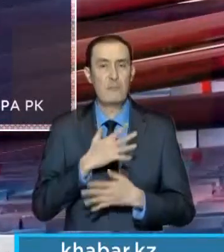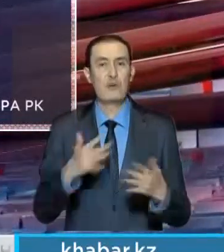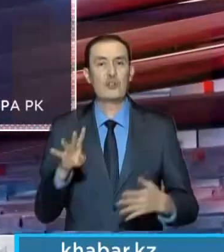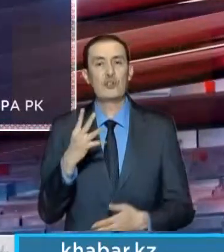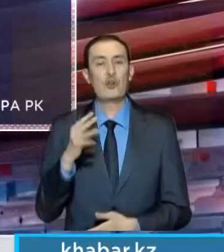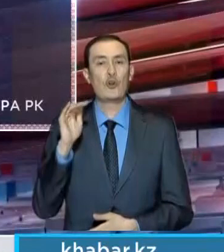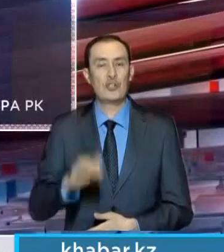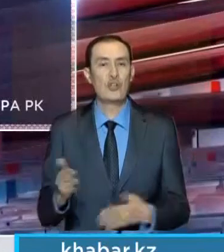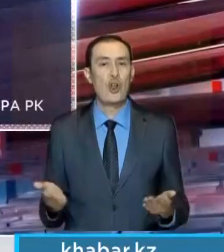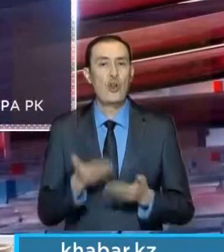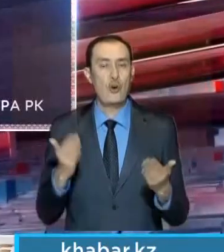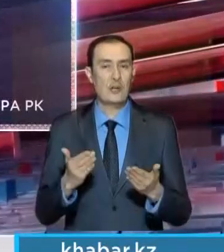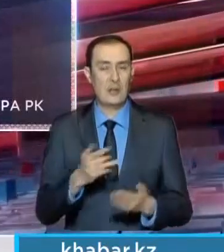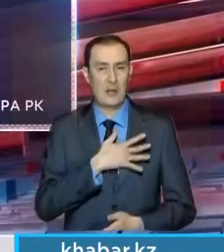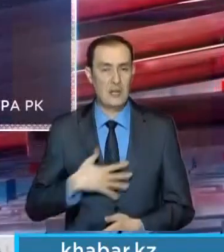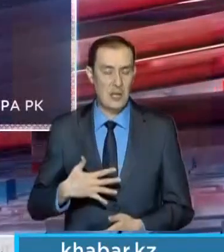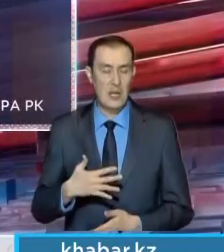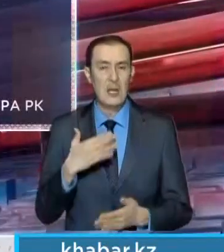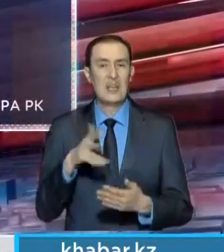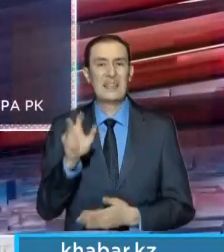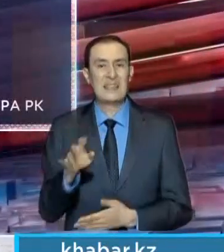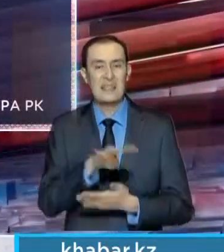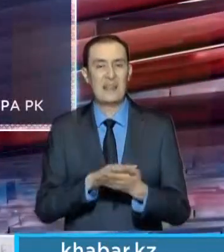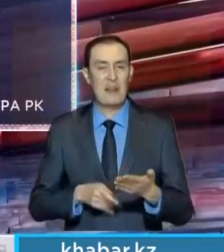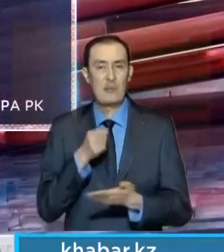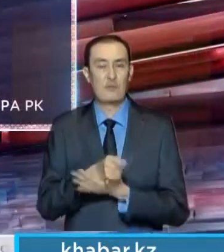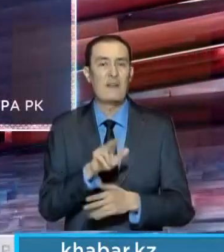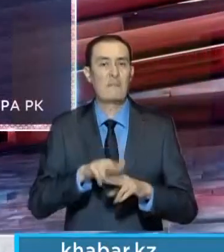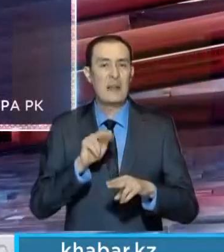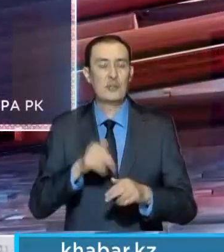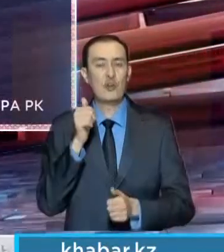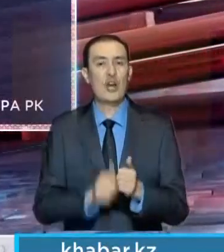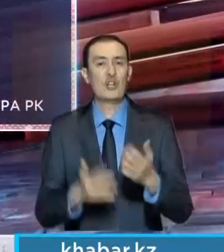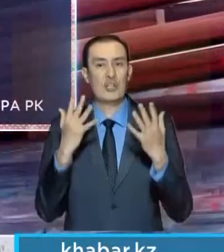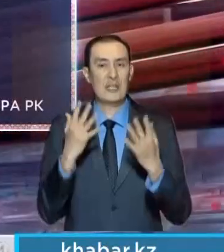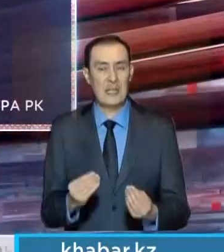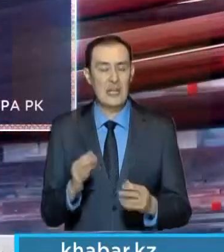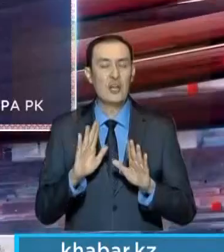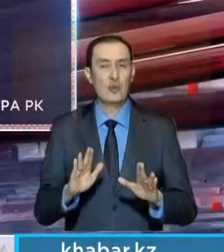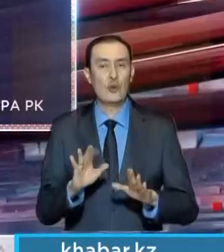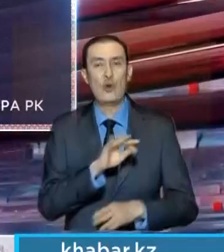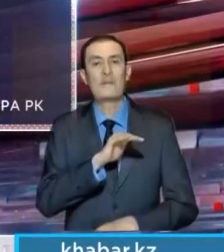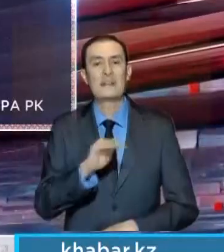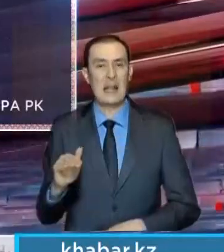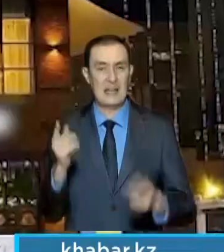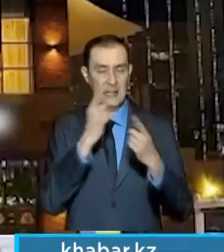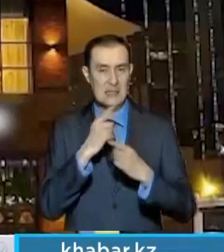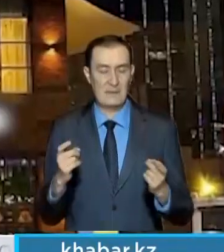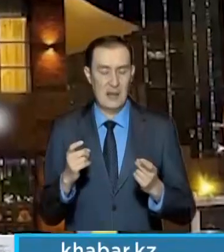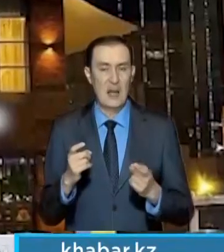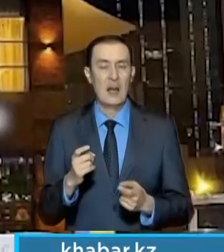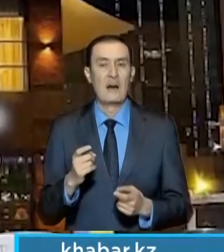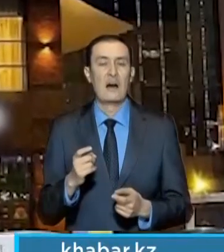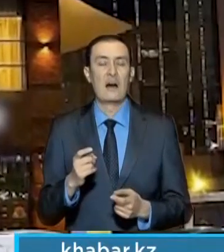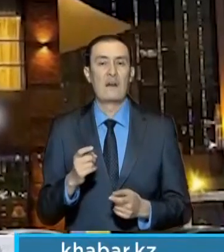4.000 лёгкие ранения Почти по 300 заявлений поступают в полицию ежедневно и это только официальные цифры волну